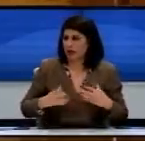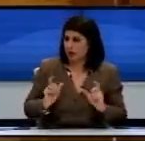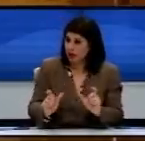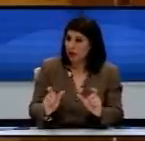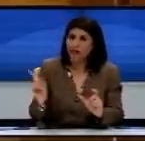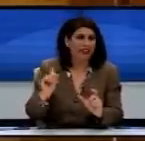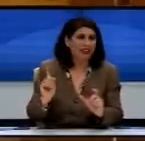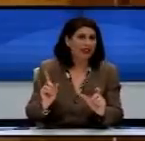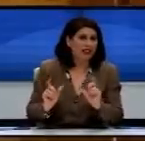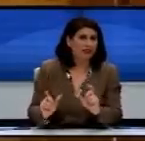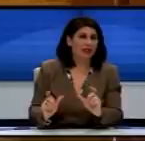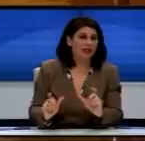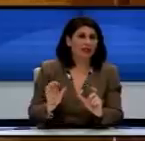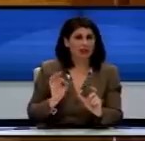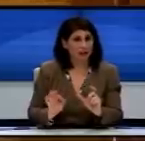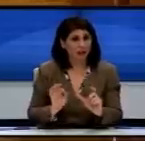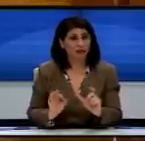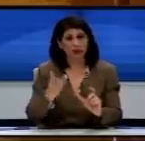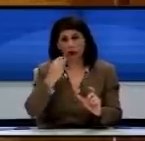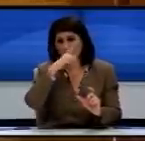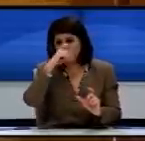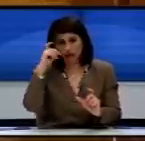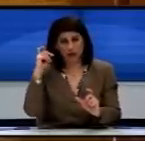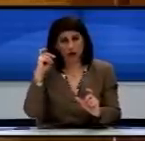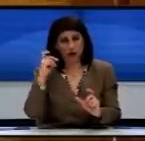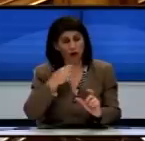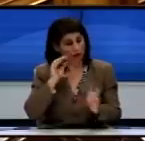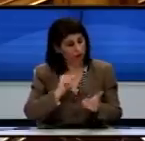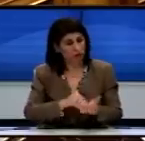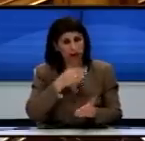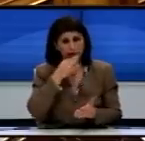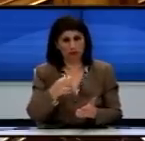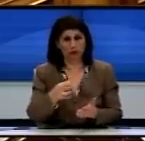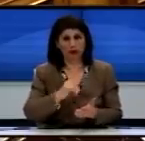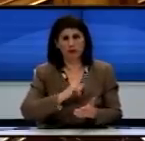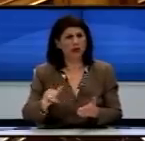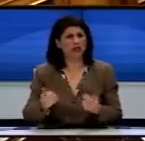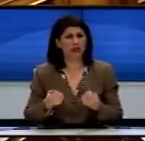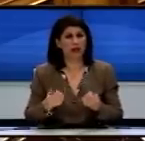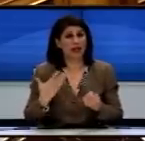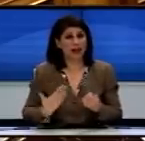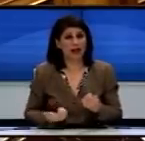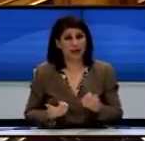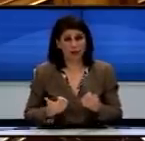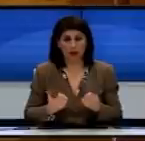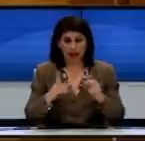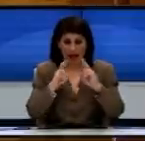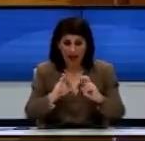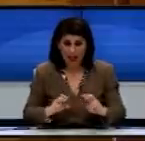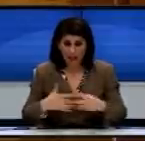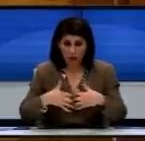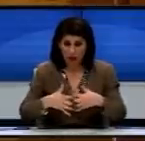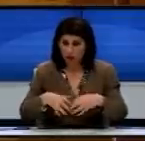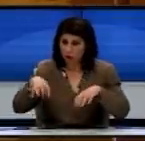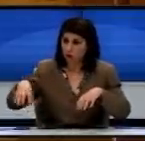ενώ δεν είναι. Και βέβαια είναι και πάρα πολύ δύσκολο, το έχω ξαναπεί, και δεν επιδιώξαμε ποτέ να το κάνουμε, να έχουμε ελεκτικούς μηχανισμούς